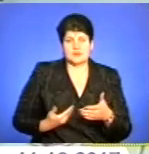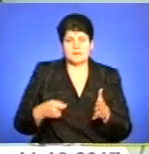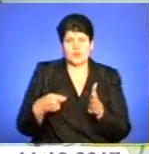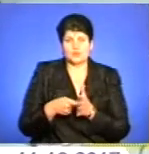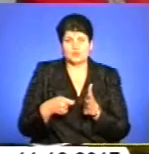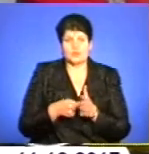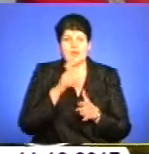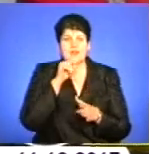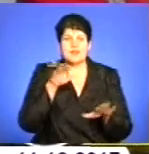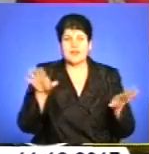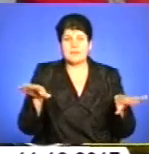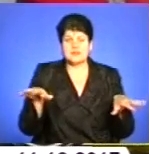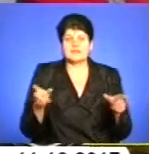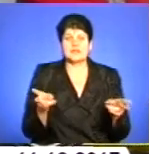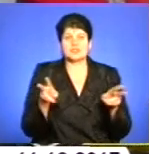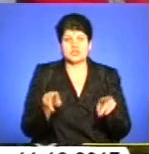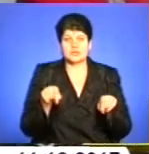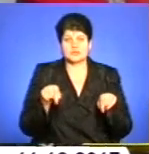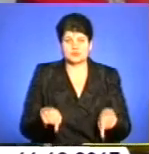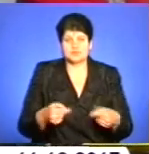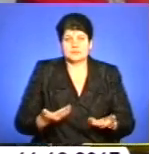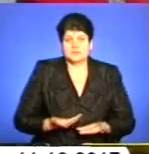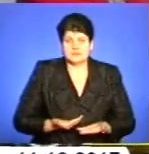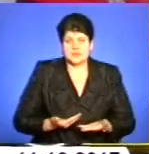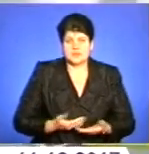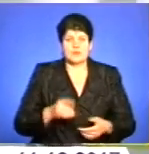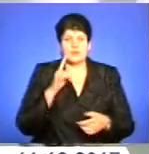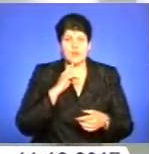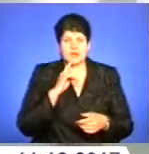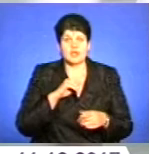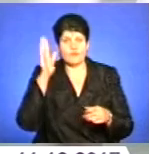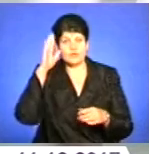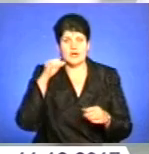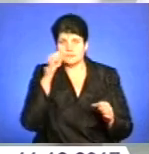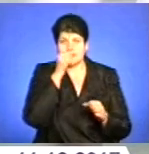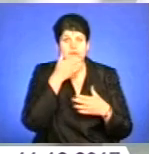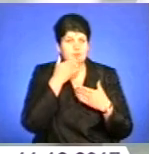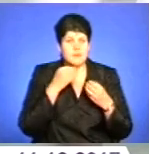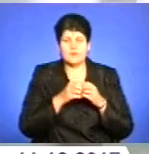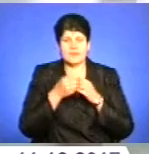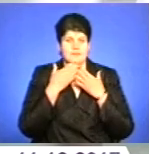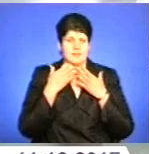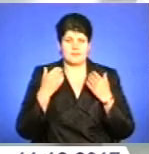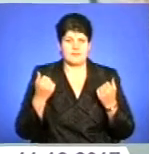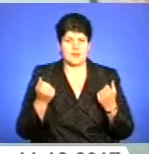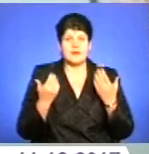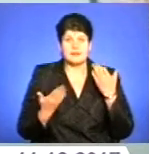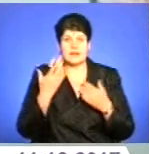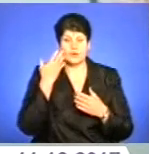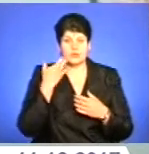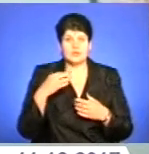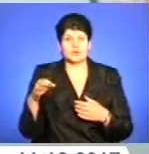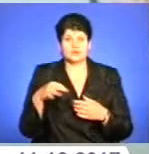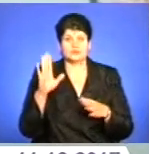підгодовує лебедів, які залишилися зимувати. Поки ще вода не замерзла, проблеми немає, зауважує пані Світлана. Проте, коли став